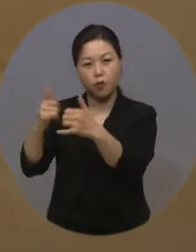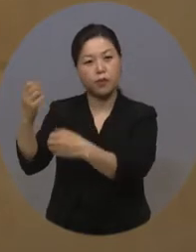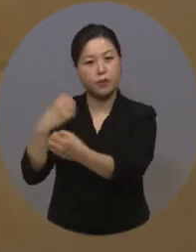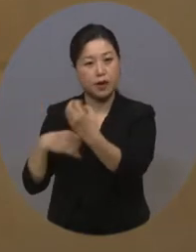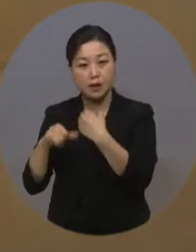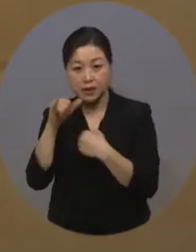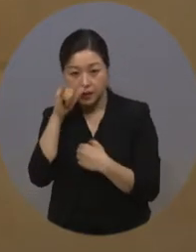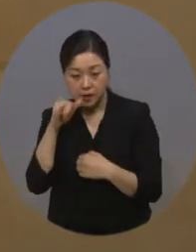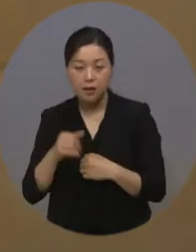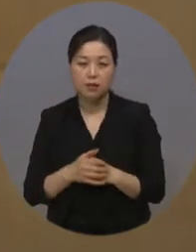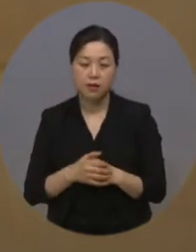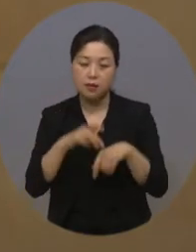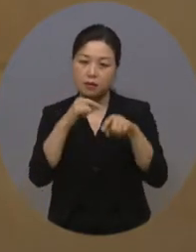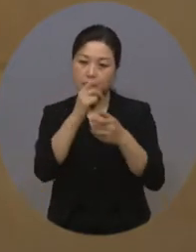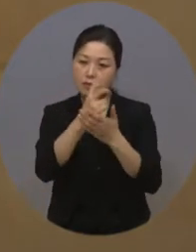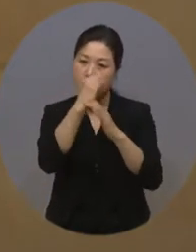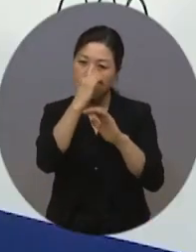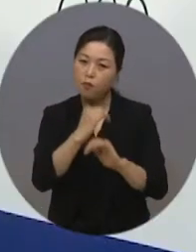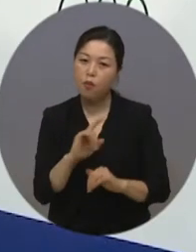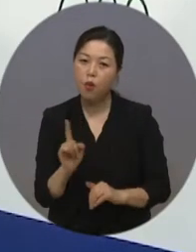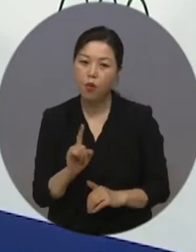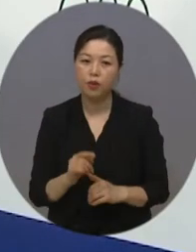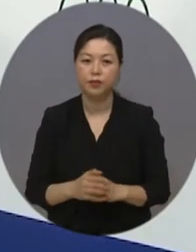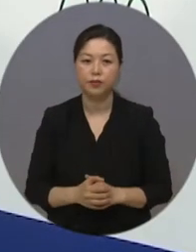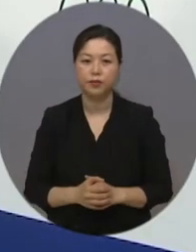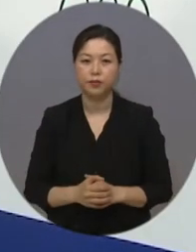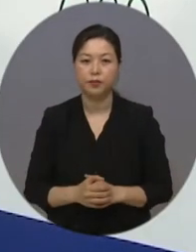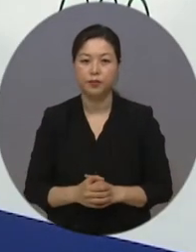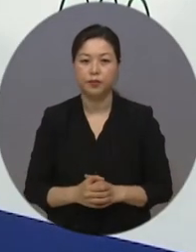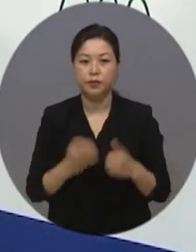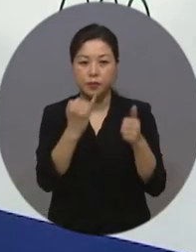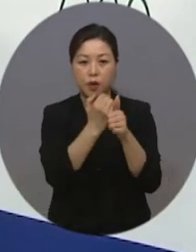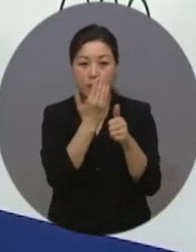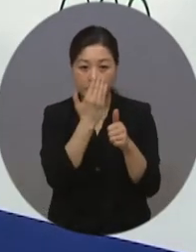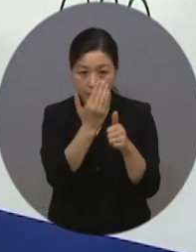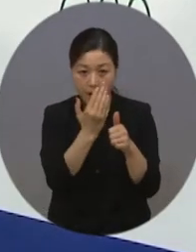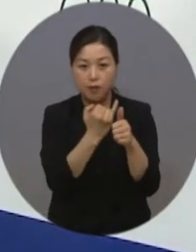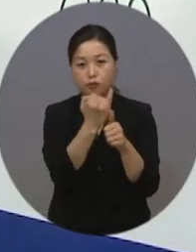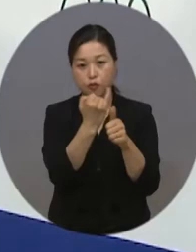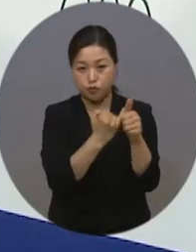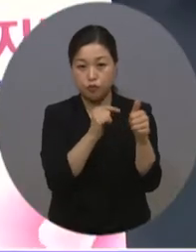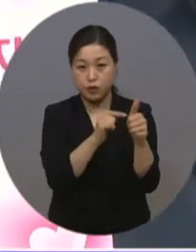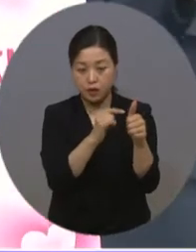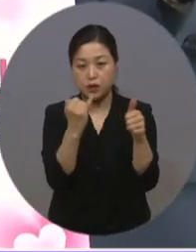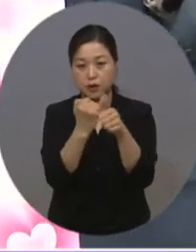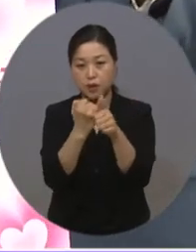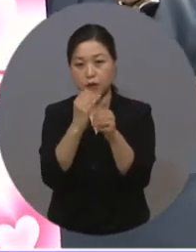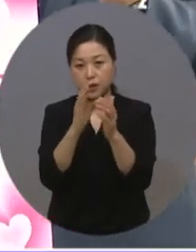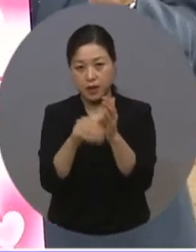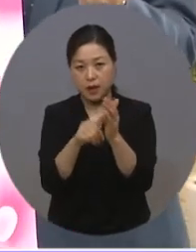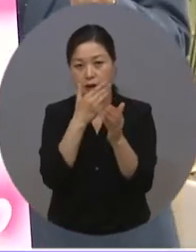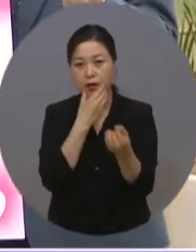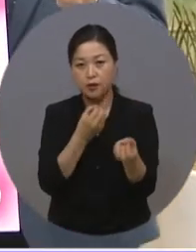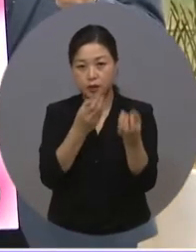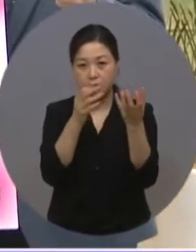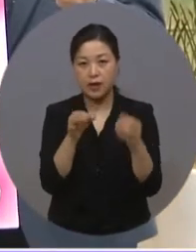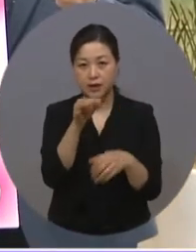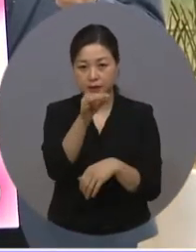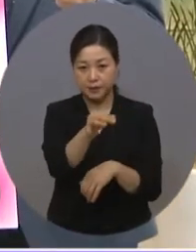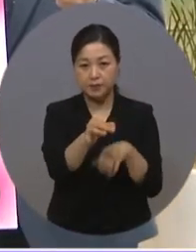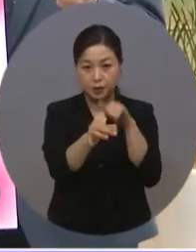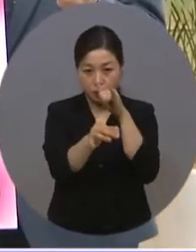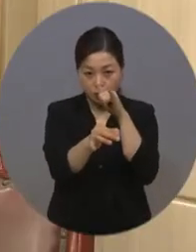어떻게 정책을 발견하셨나요 결혼할 수 있는 부부가 결혼한 데는 결혼축하 금 문어